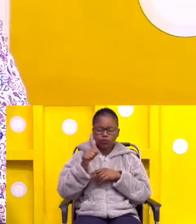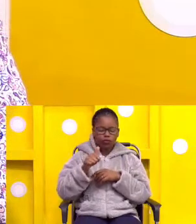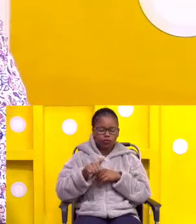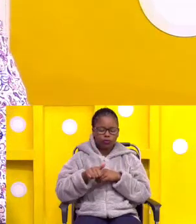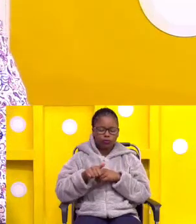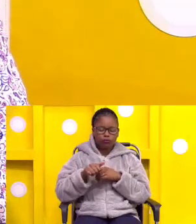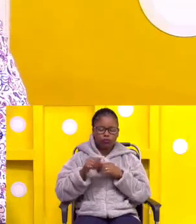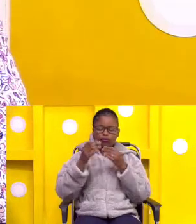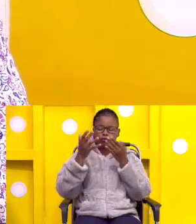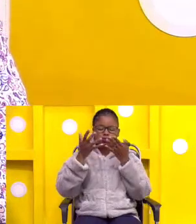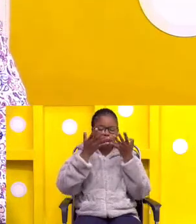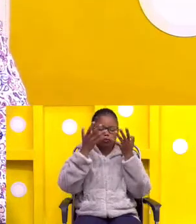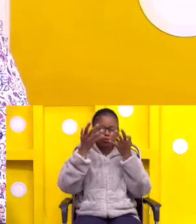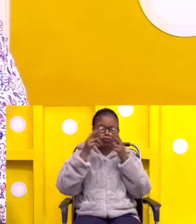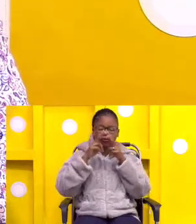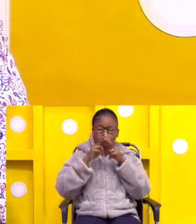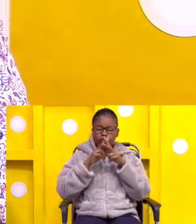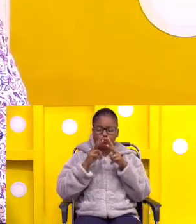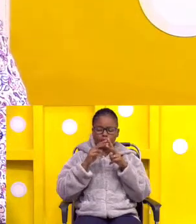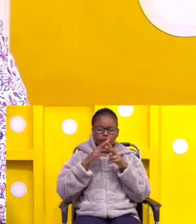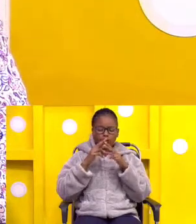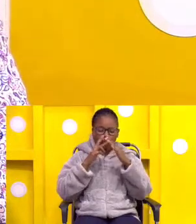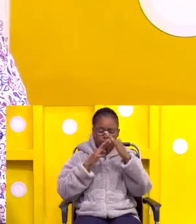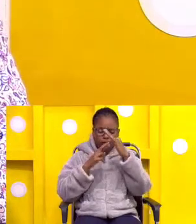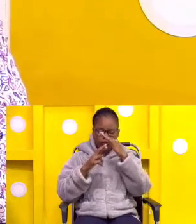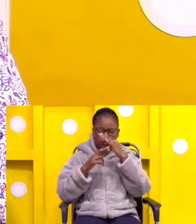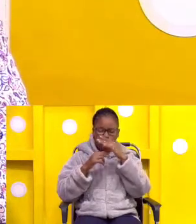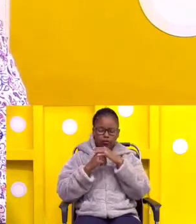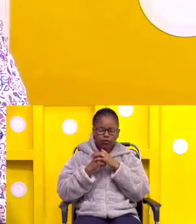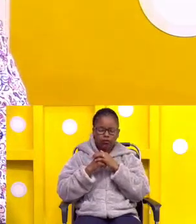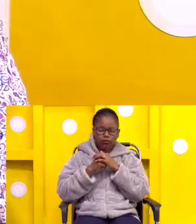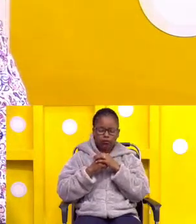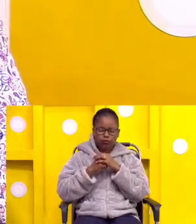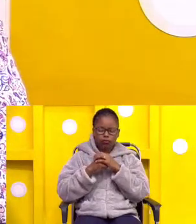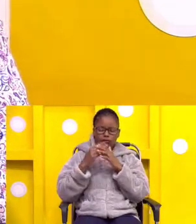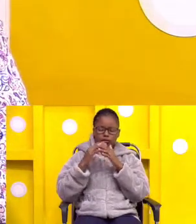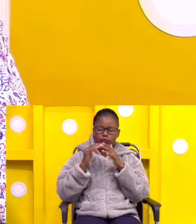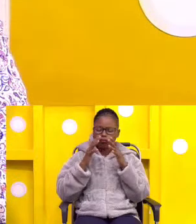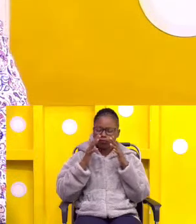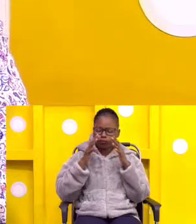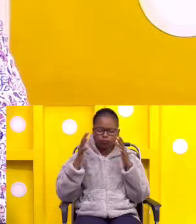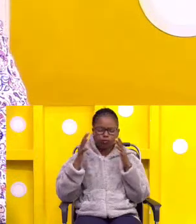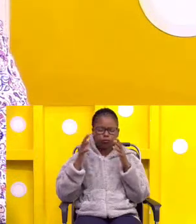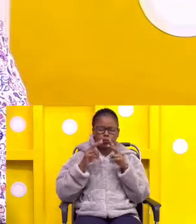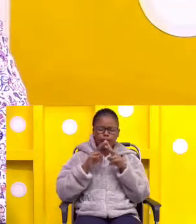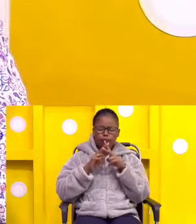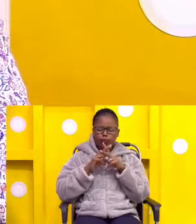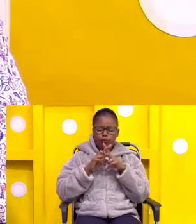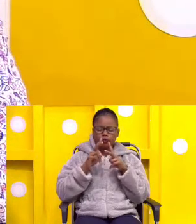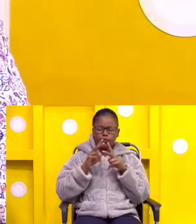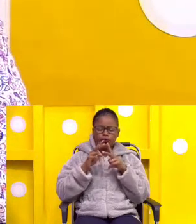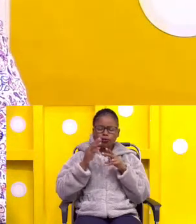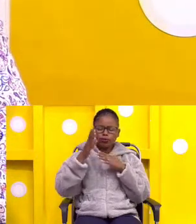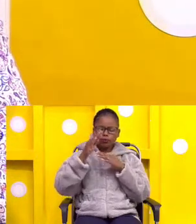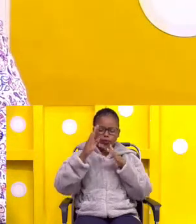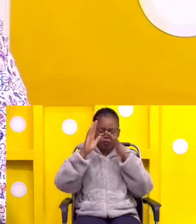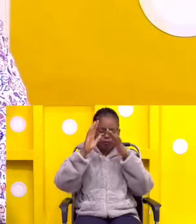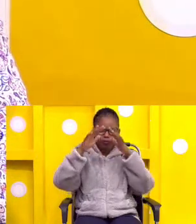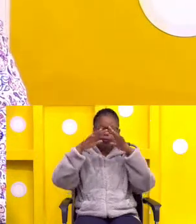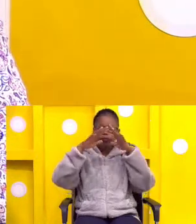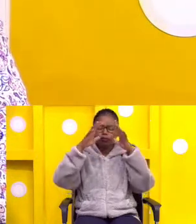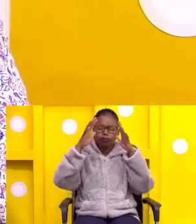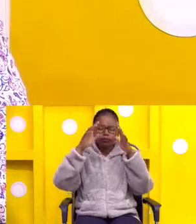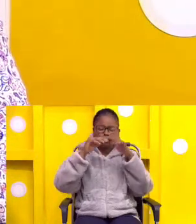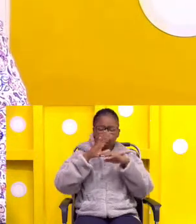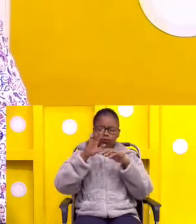Ndakwambararia mũno na ndagũtĩa we mũrĩithi mwega. Ndakũnenehia mũno we Ngai wa igũrũ, we ũthamakaga thĩ-inĩ yothe